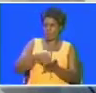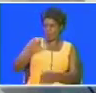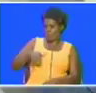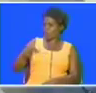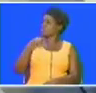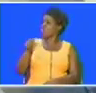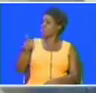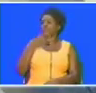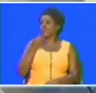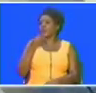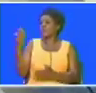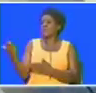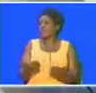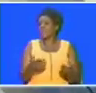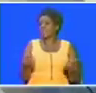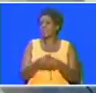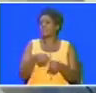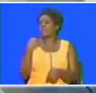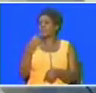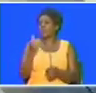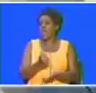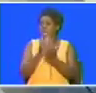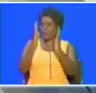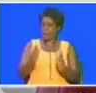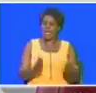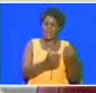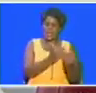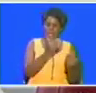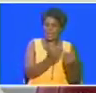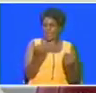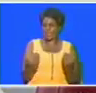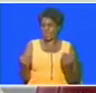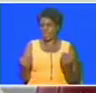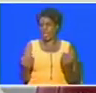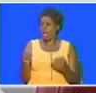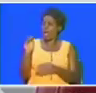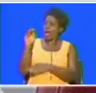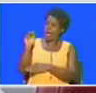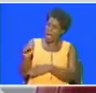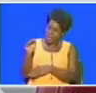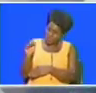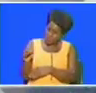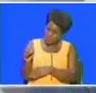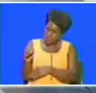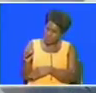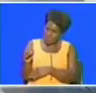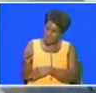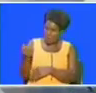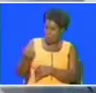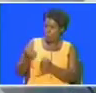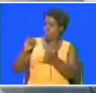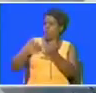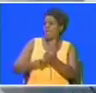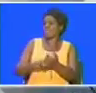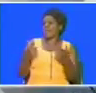baba. Unamletea zawadi kama nani? Si msaidizi ama kulelea watoto wako wapengine watatu. Muulize mke wako kama familia. Muulize mke wako